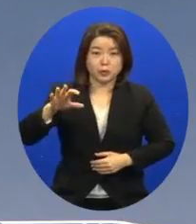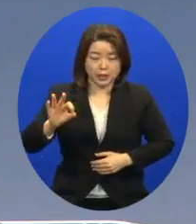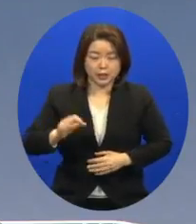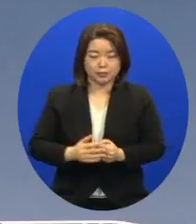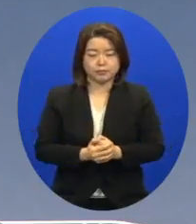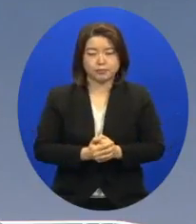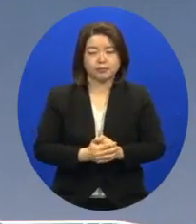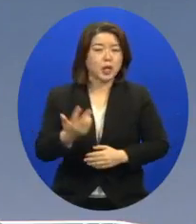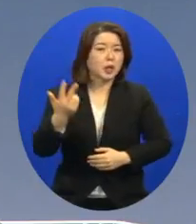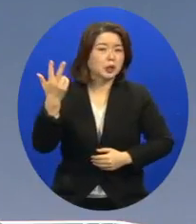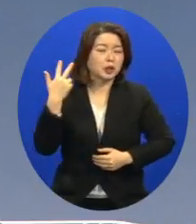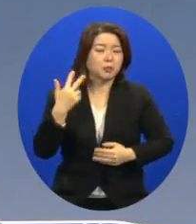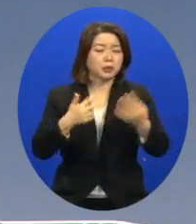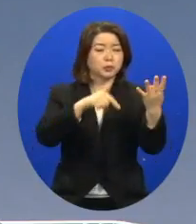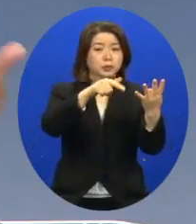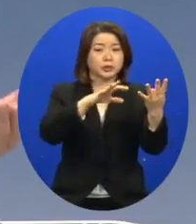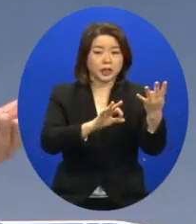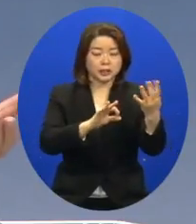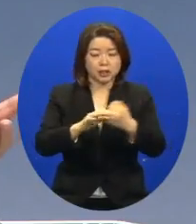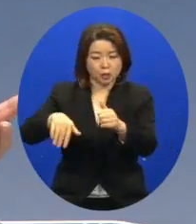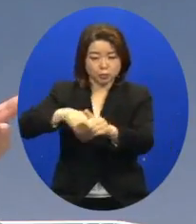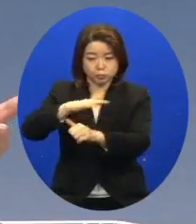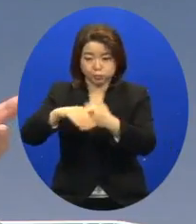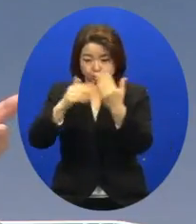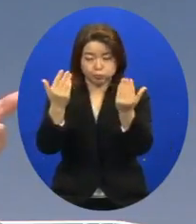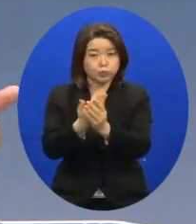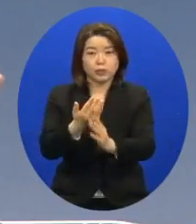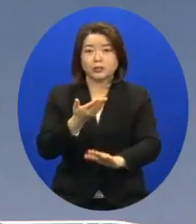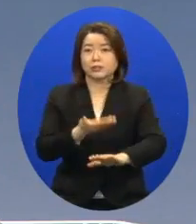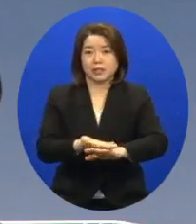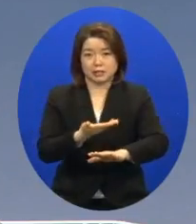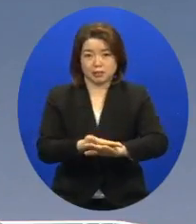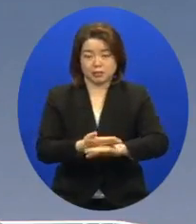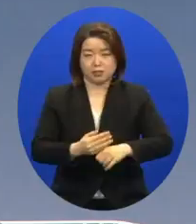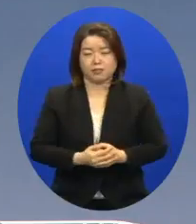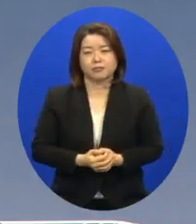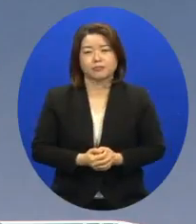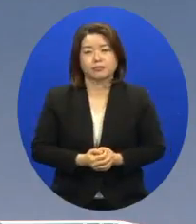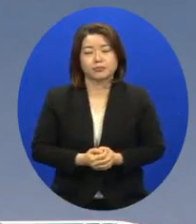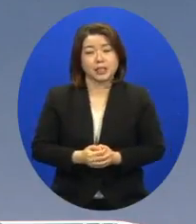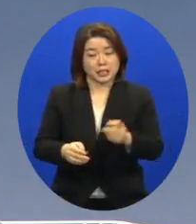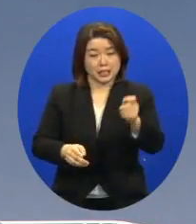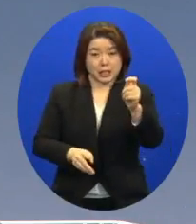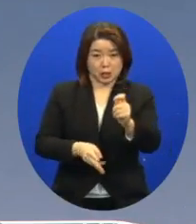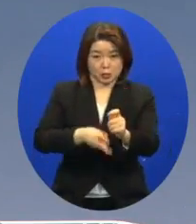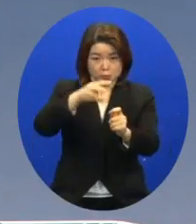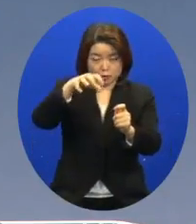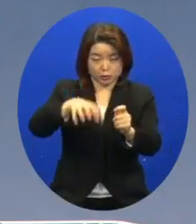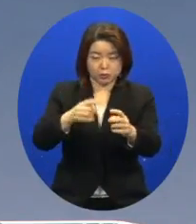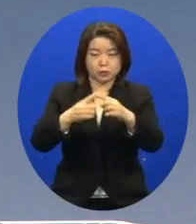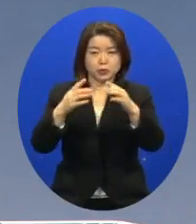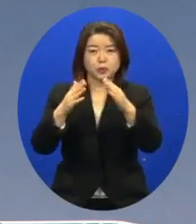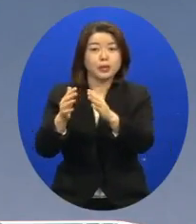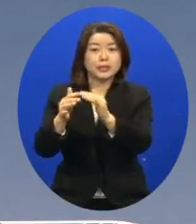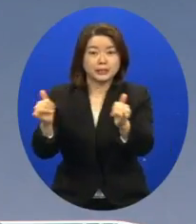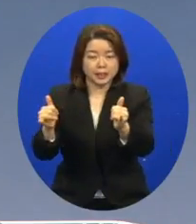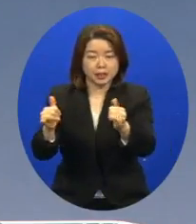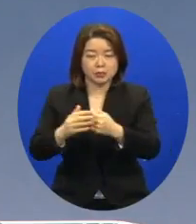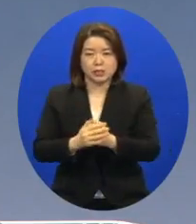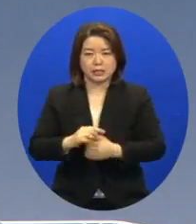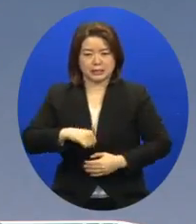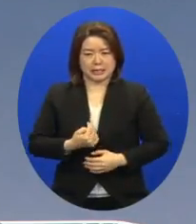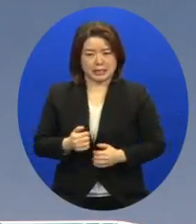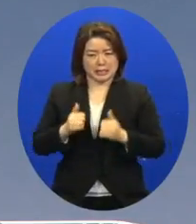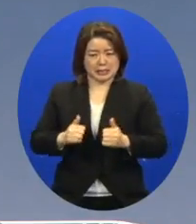고리 던져서 사장과 분위 완전히 다릅니다 그렇게 고린도 교회의 교인들을 자기를